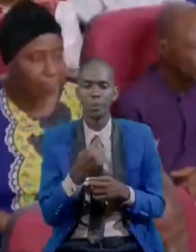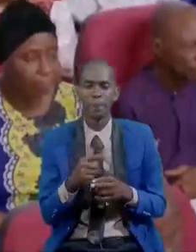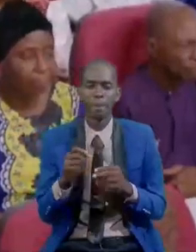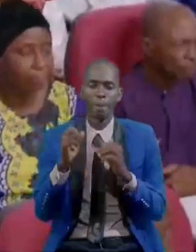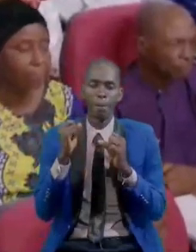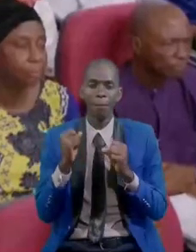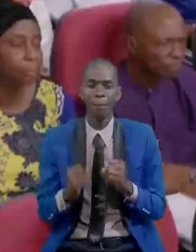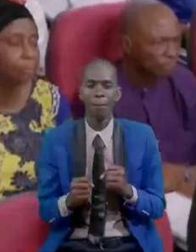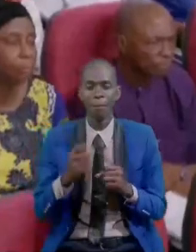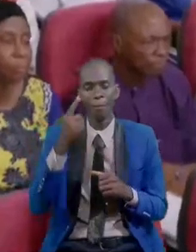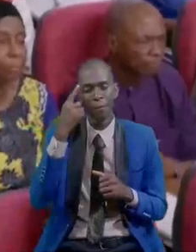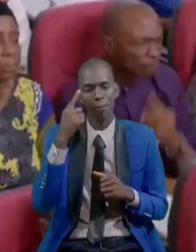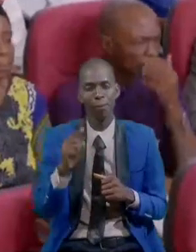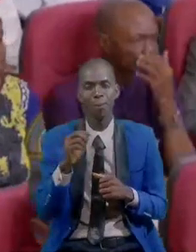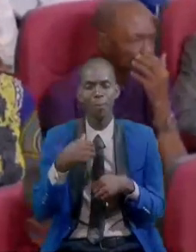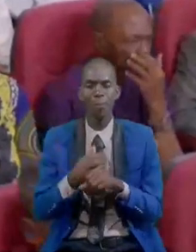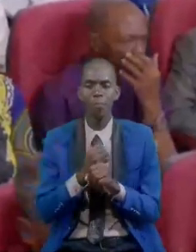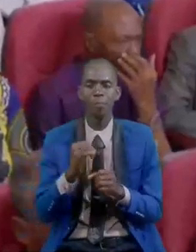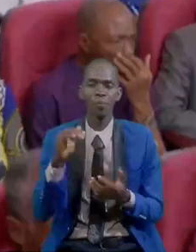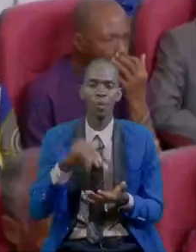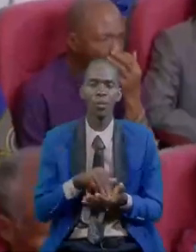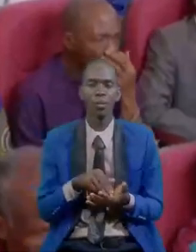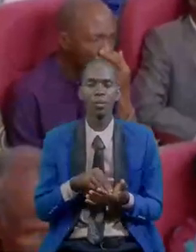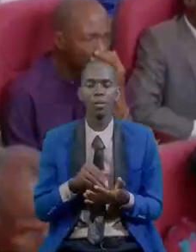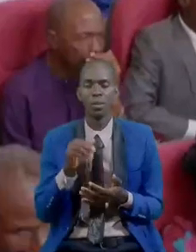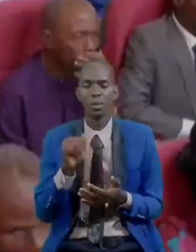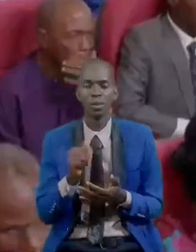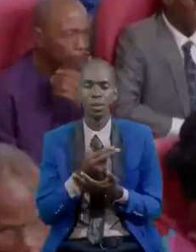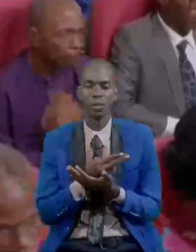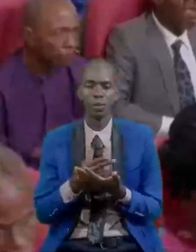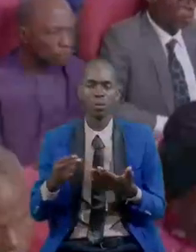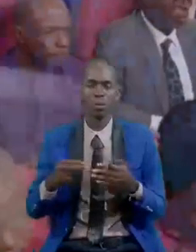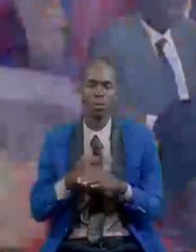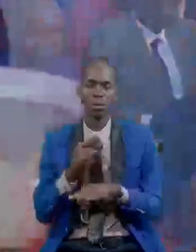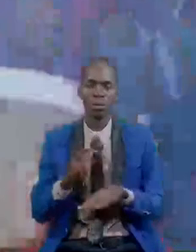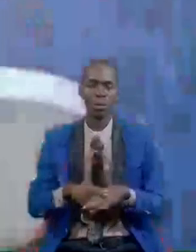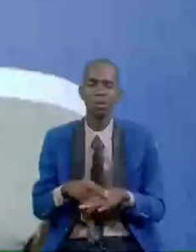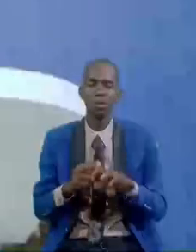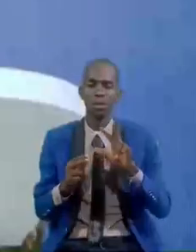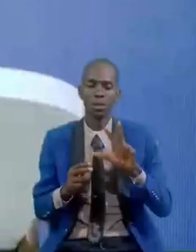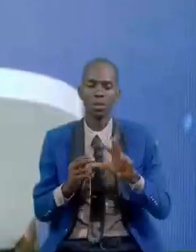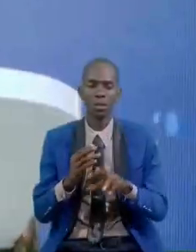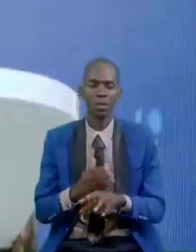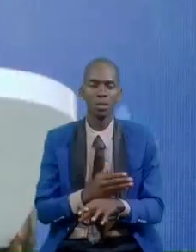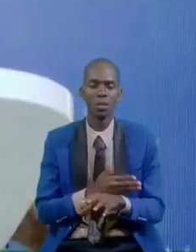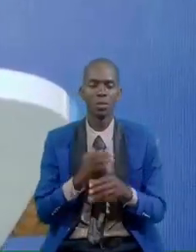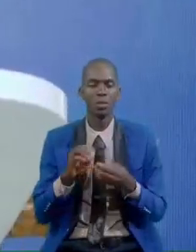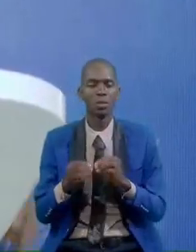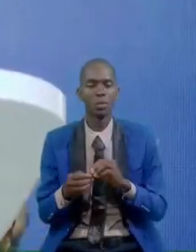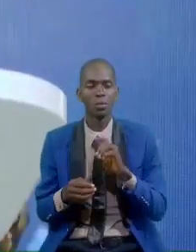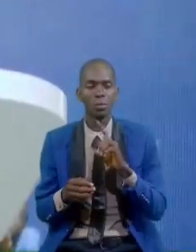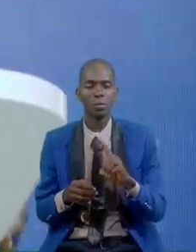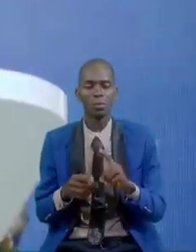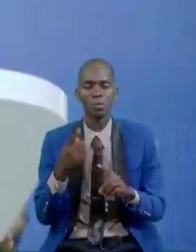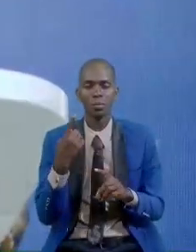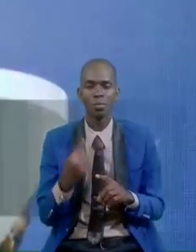puissance pour reformer une nation sainte. Il y a trois choses à considérer.